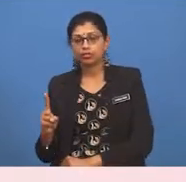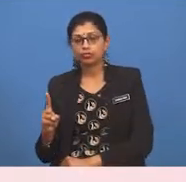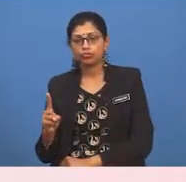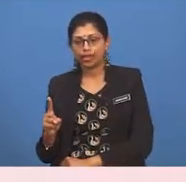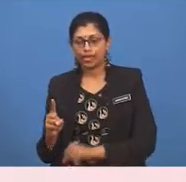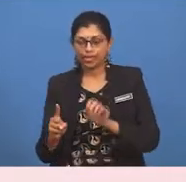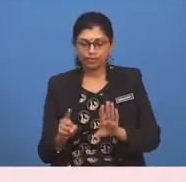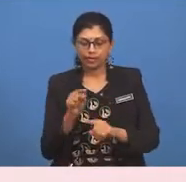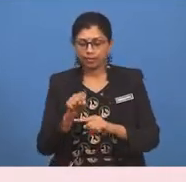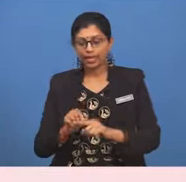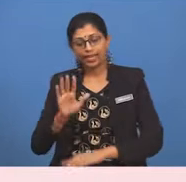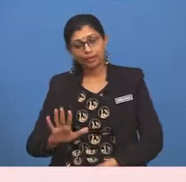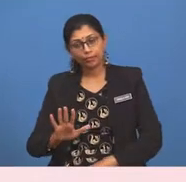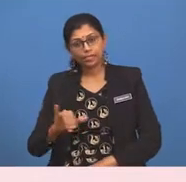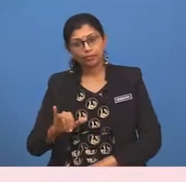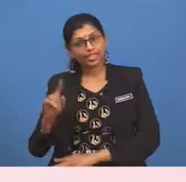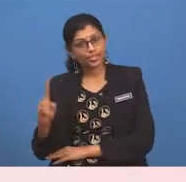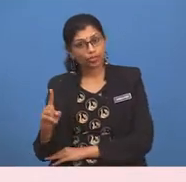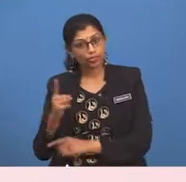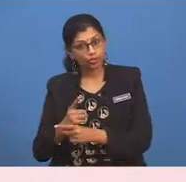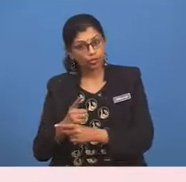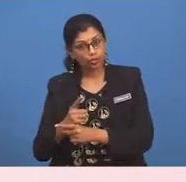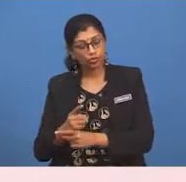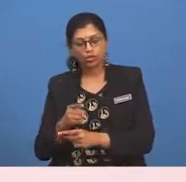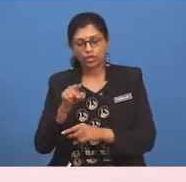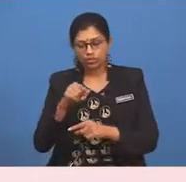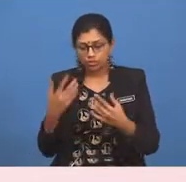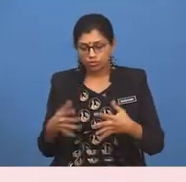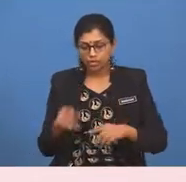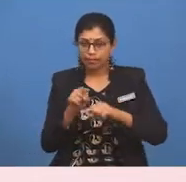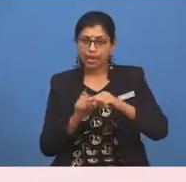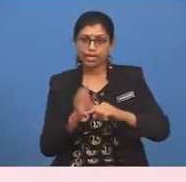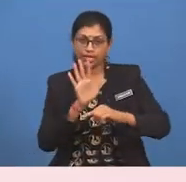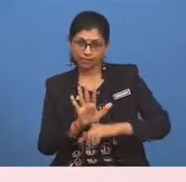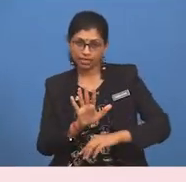100% bahagi 5 menghasilkan?